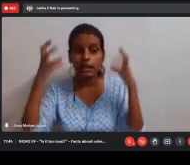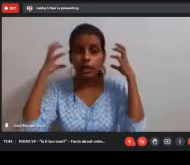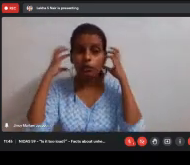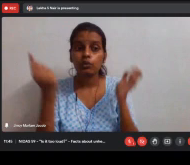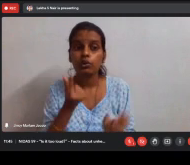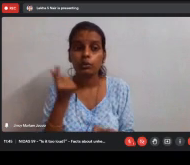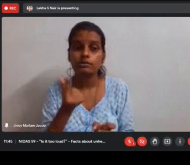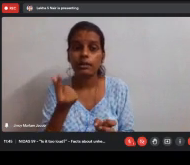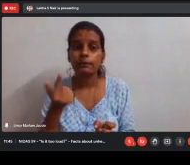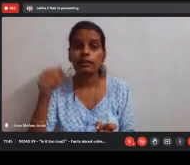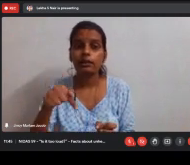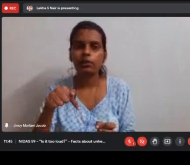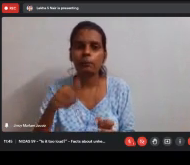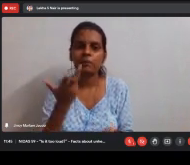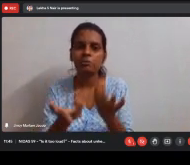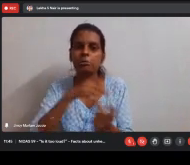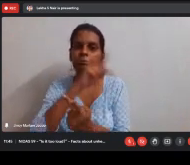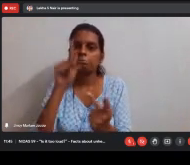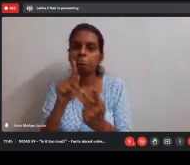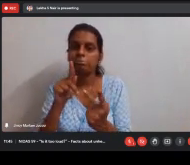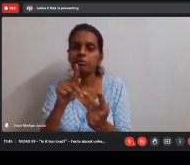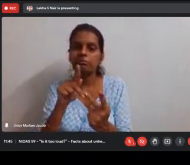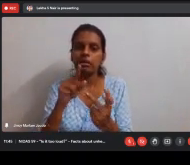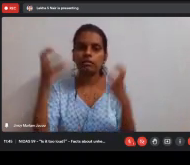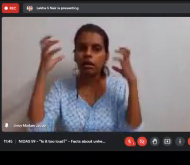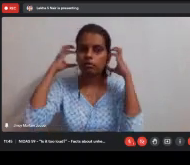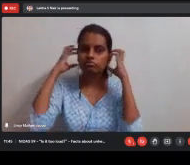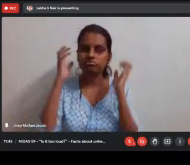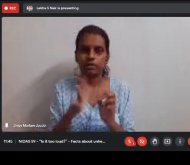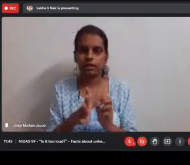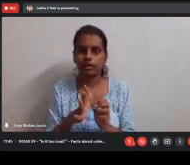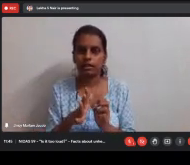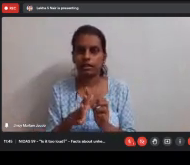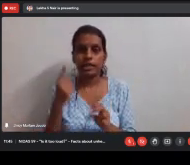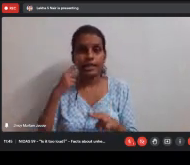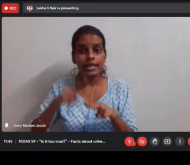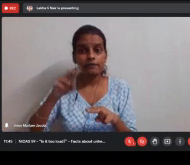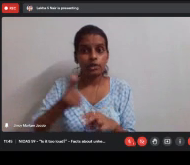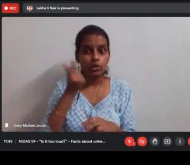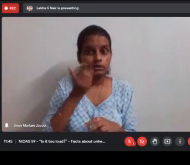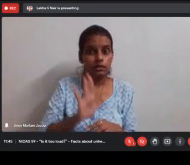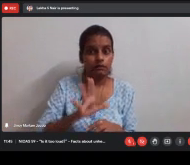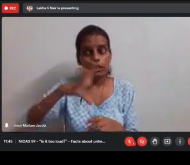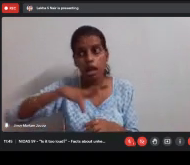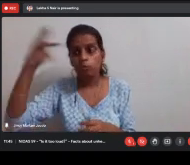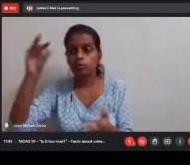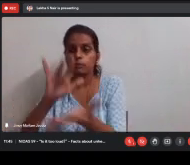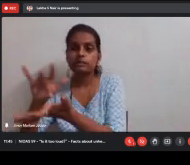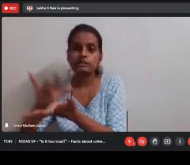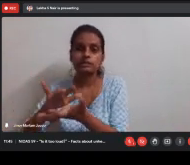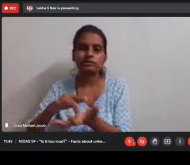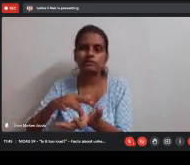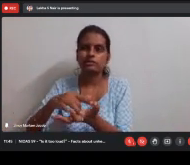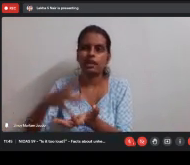എന്തായാലും 85 dB മുകളിലാണ്. അപ്പോൾ നിങ്ങൾ യൂസ് ചെയ്യുന്നത് എന്ന് വെച്ച് കഴിഞ്ഞാൽ ഹെഡ്ഫോൺ ആയിരിക്കും, ഇയർഫോൺ